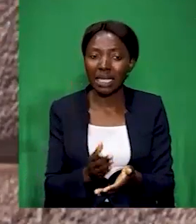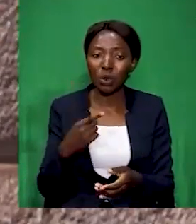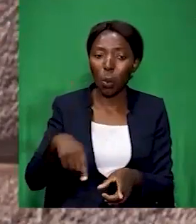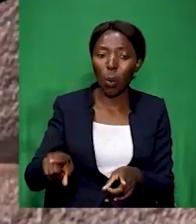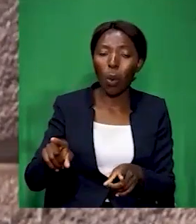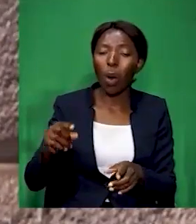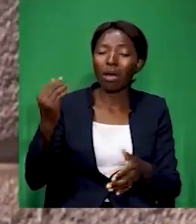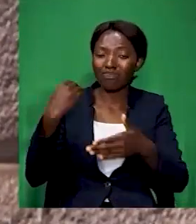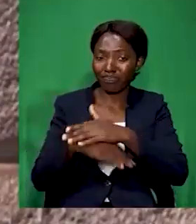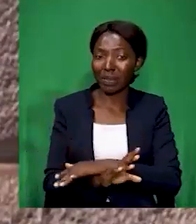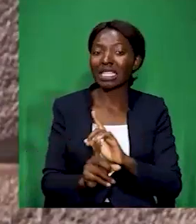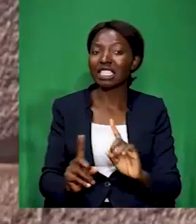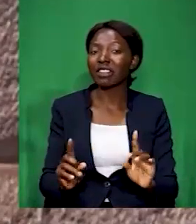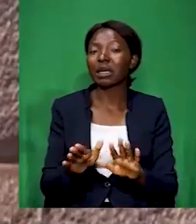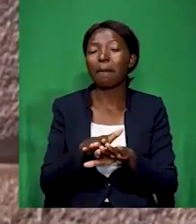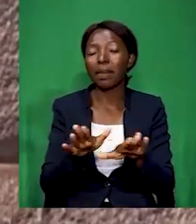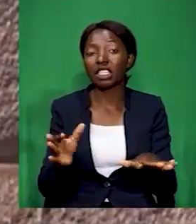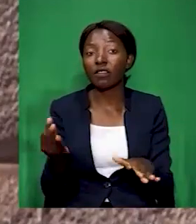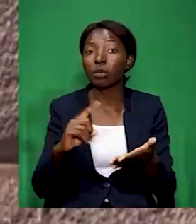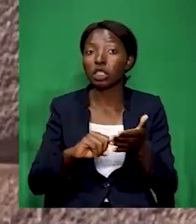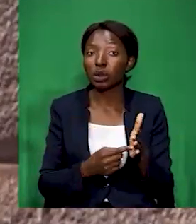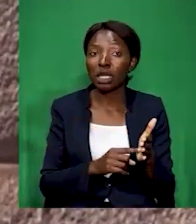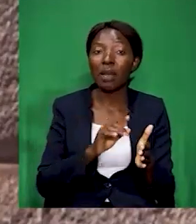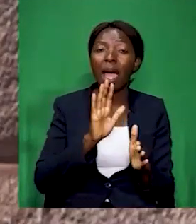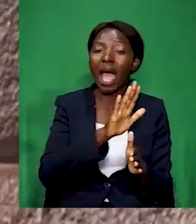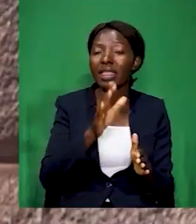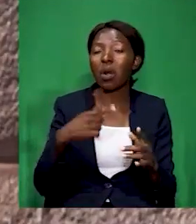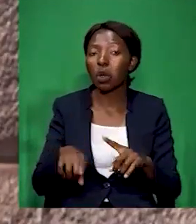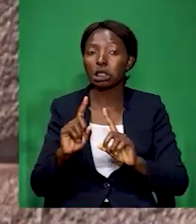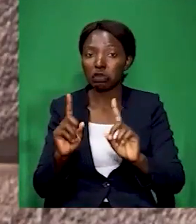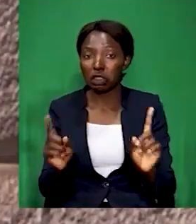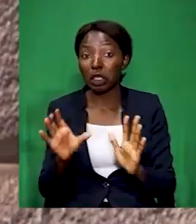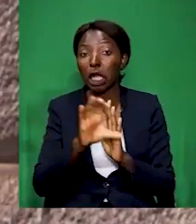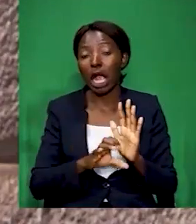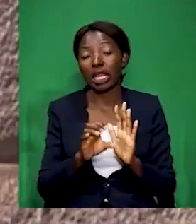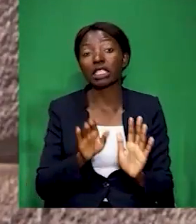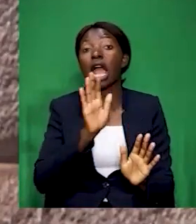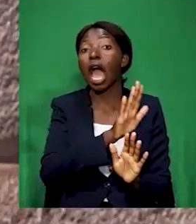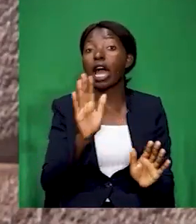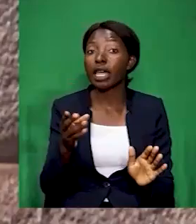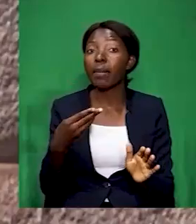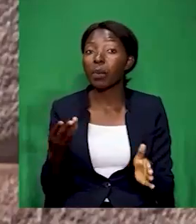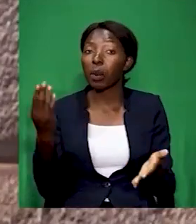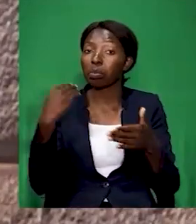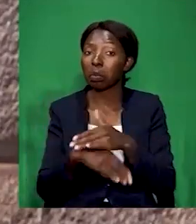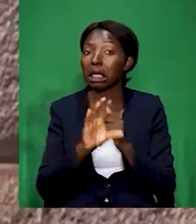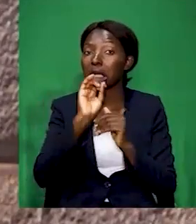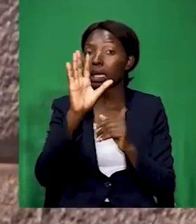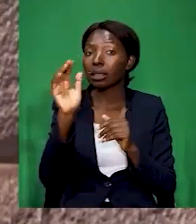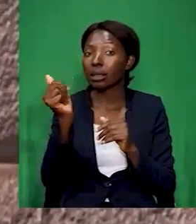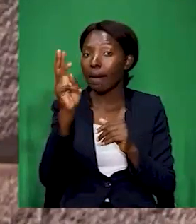kufamba vachitiza vachibva Jerusarema vachienda nzvimbo dzakasiyana-siyana vamwe ndokutiza vachienda